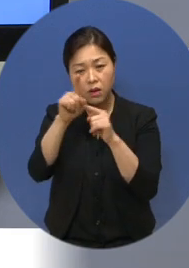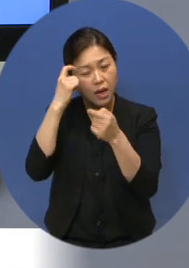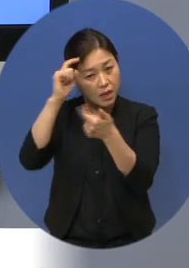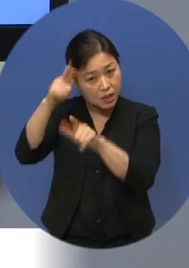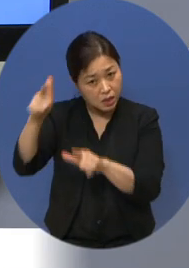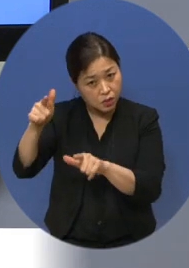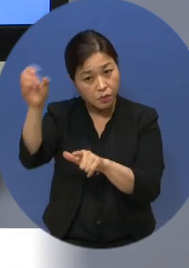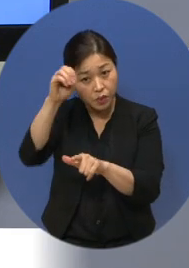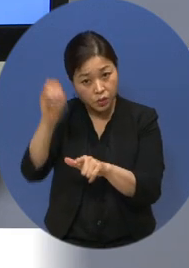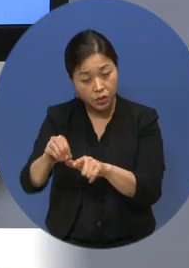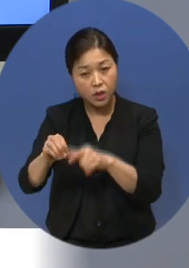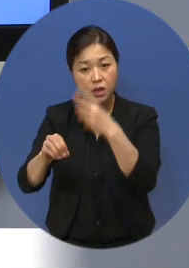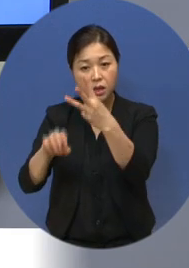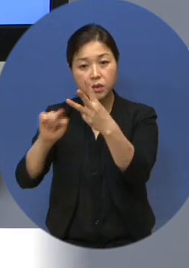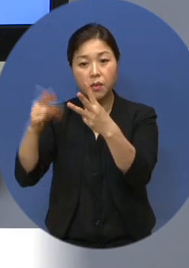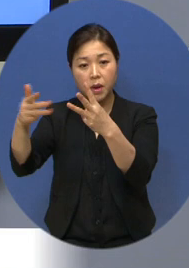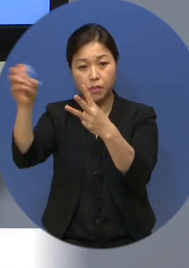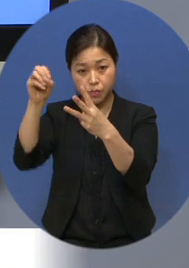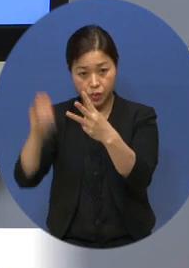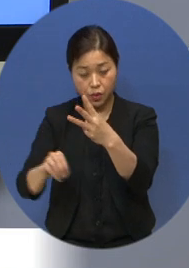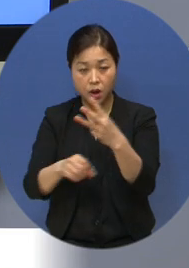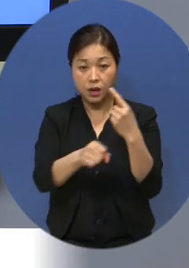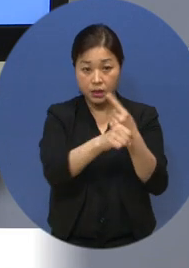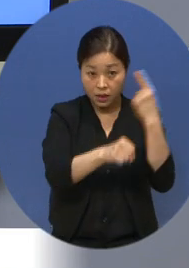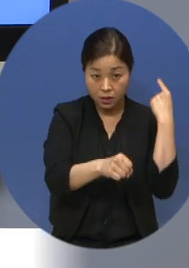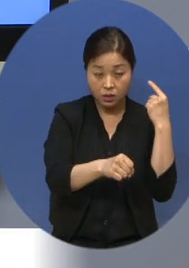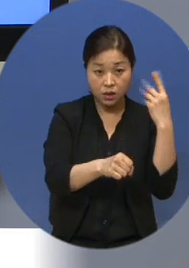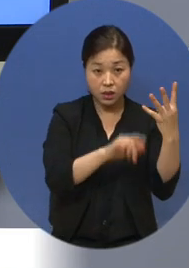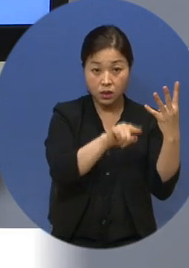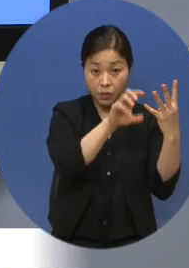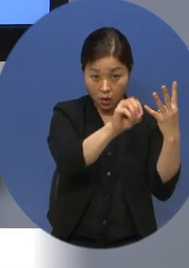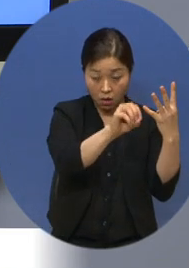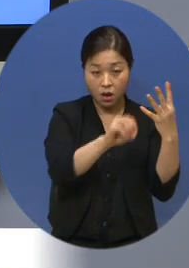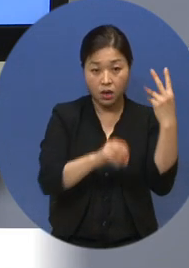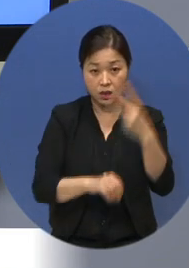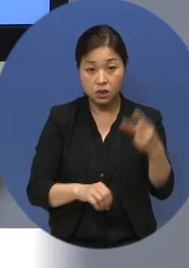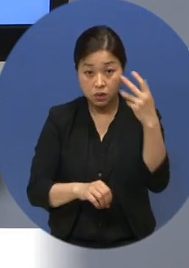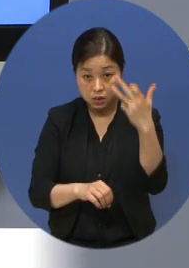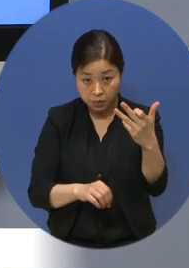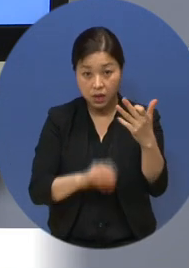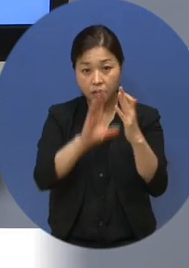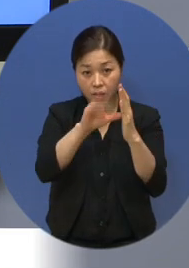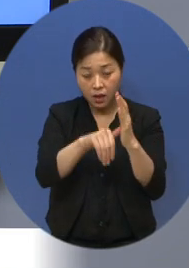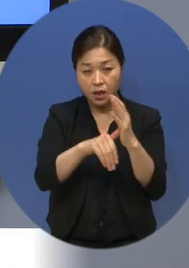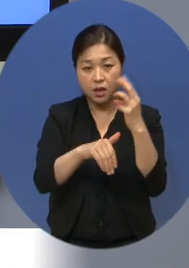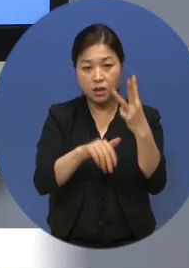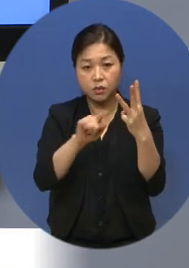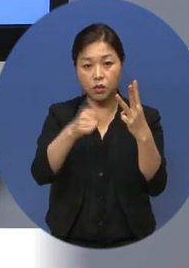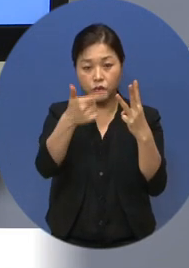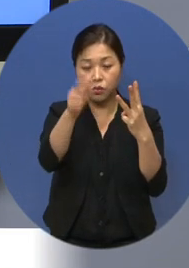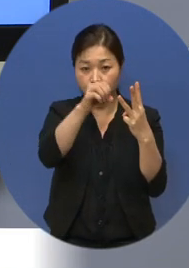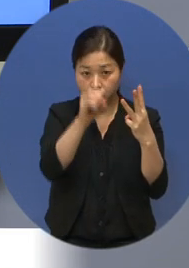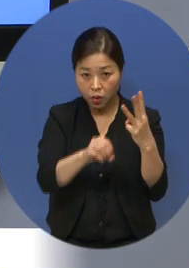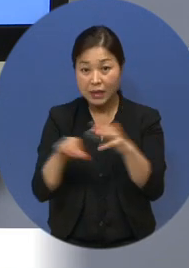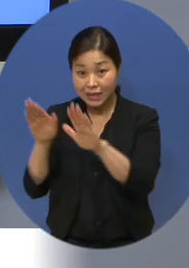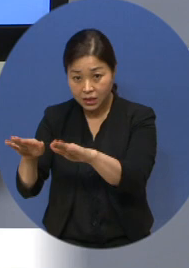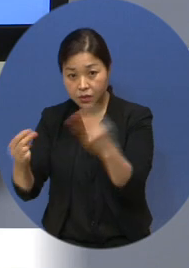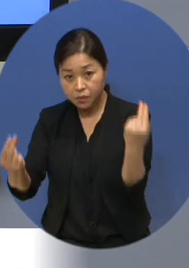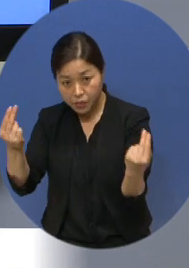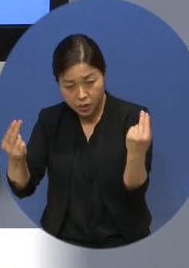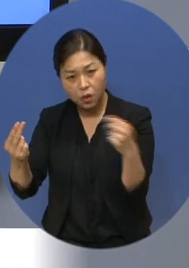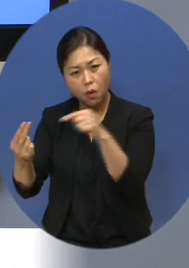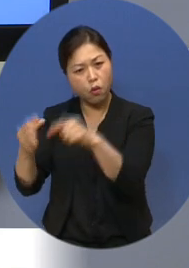3.8% 로 지난해 4.0% 와 2018년 3.6% 와 비교의 큰